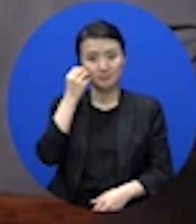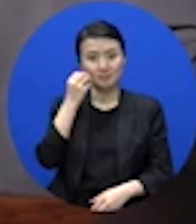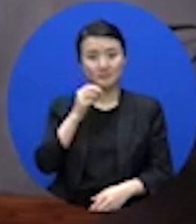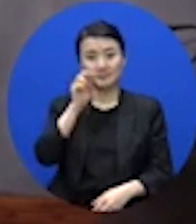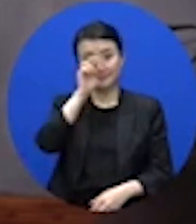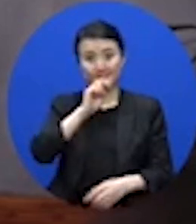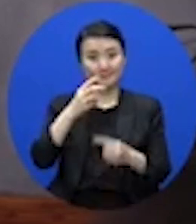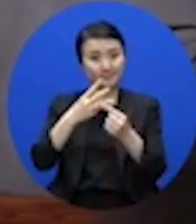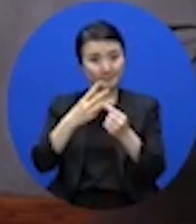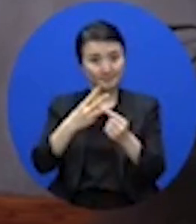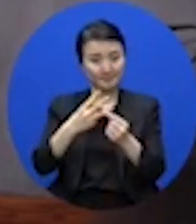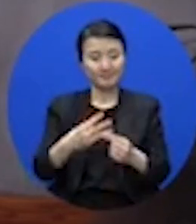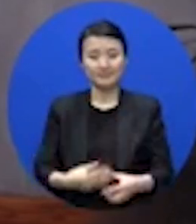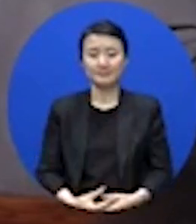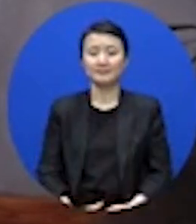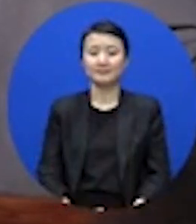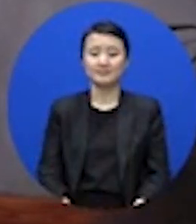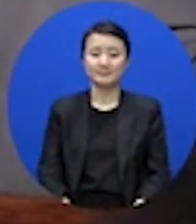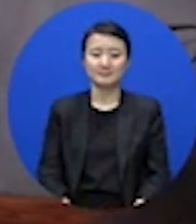한번 들어보실까요?